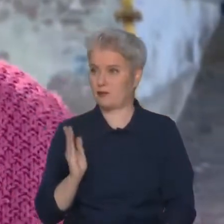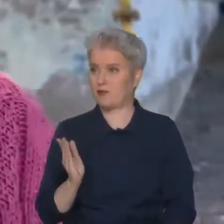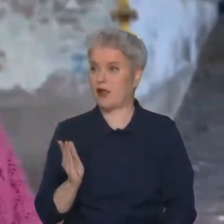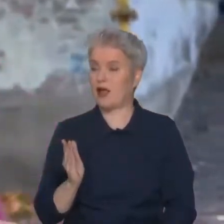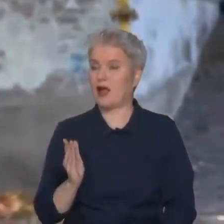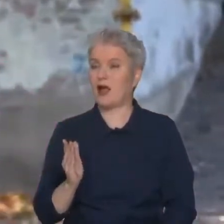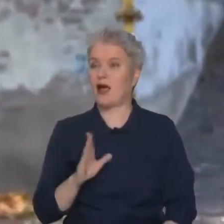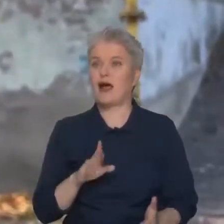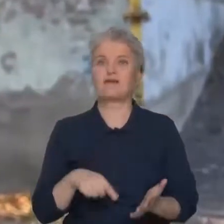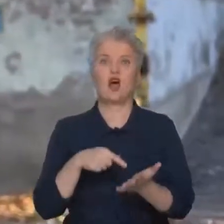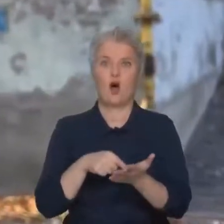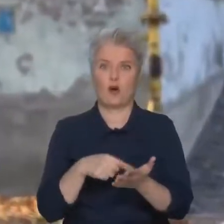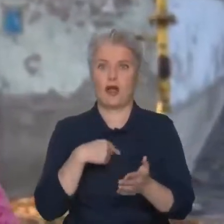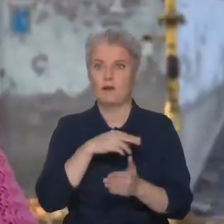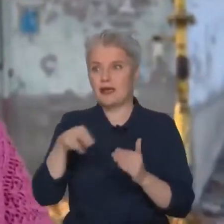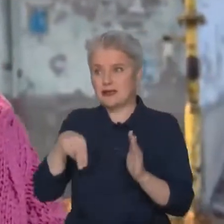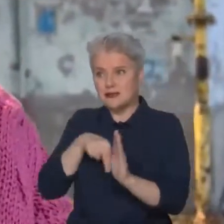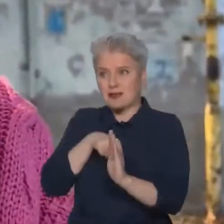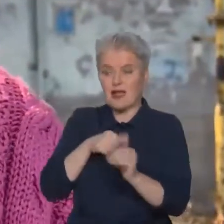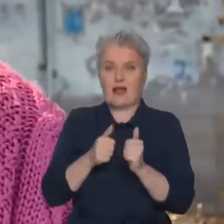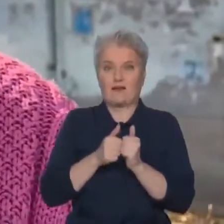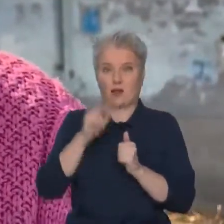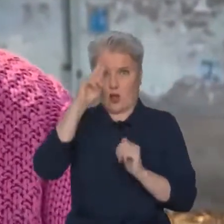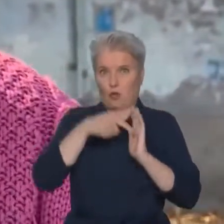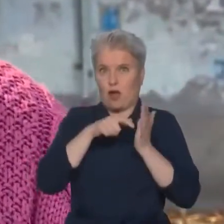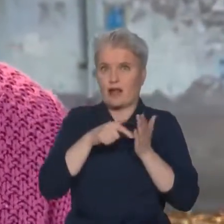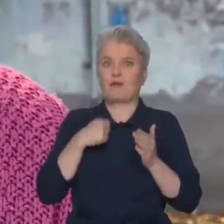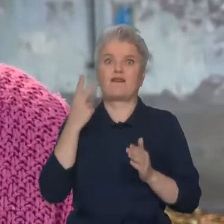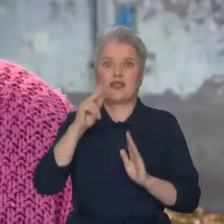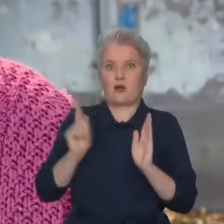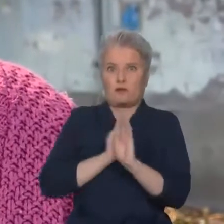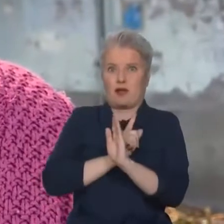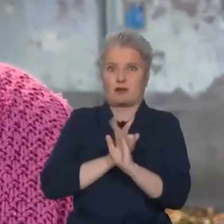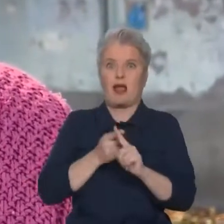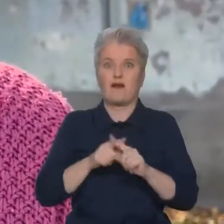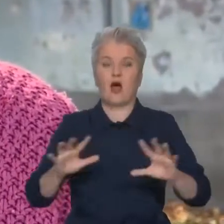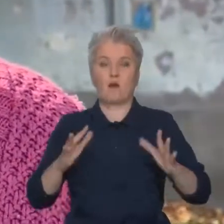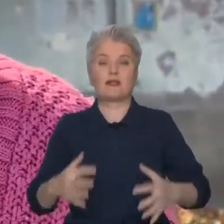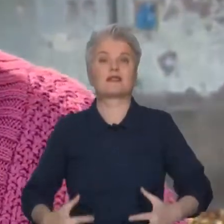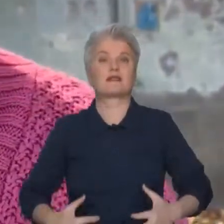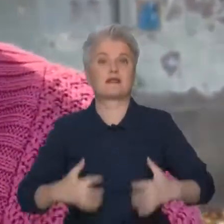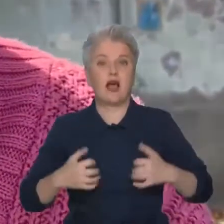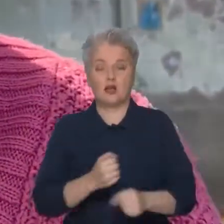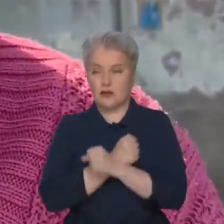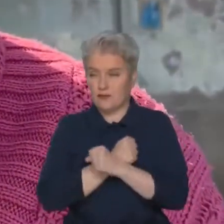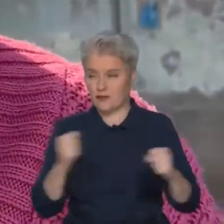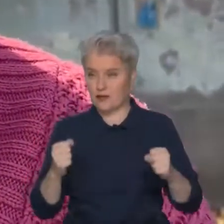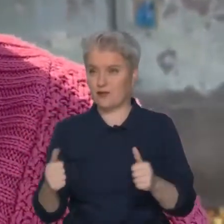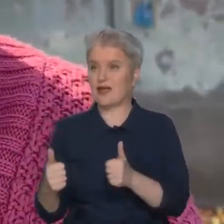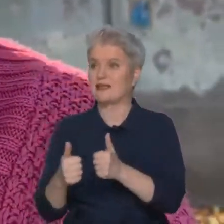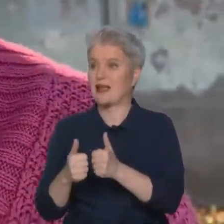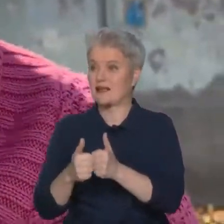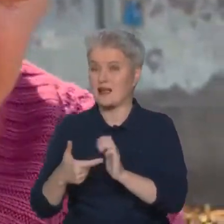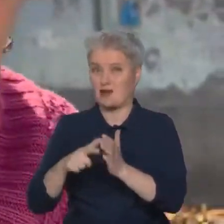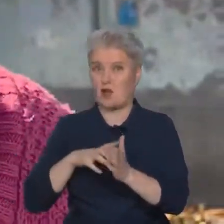И потом мы стали там возле туалета, где мы всегда прячемся, и в это время вот этот страшный взрыв. Соседская квартира